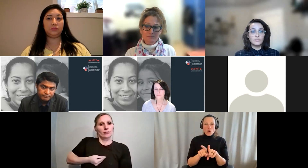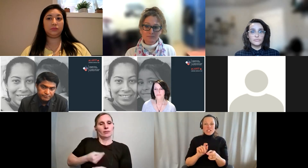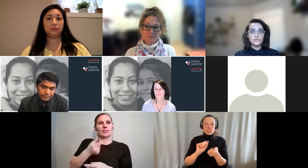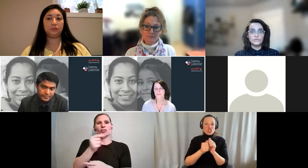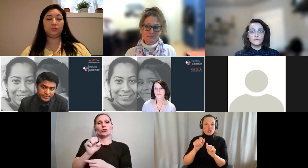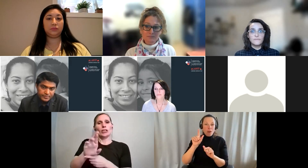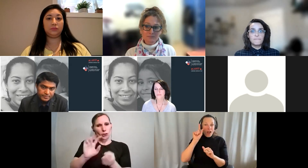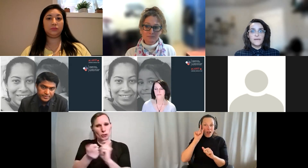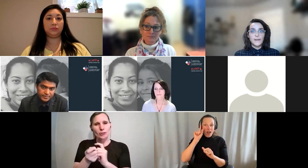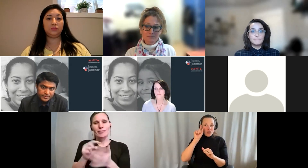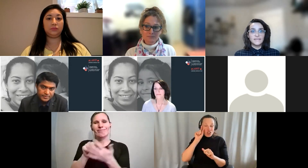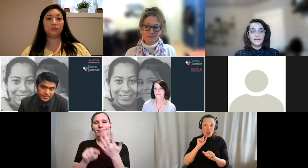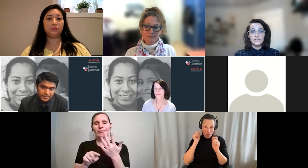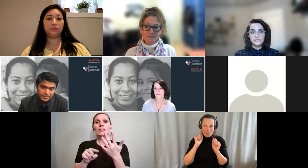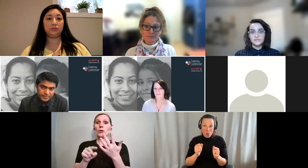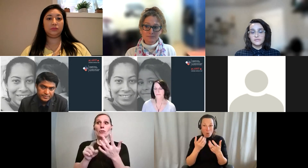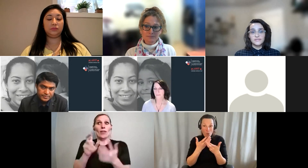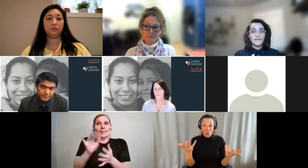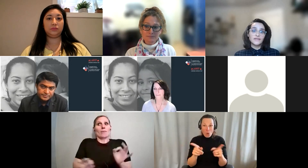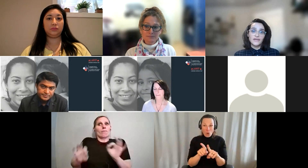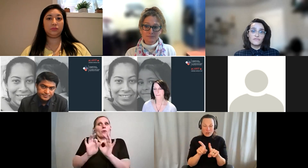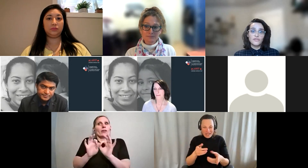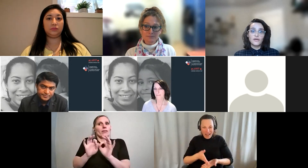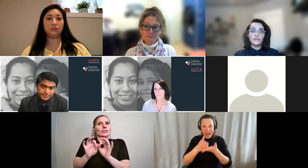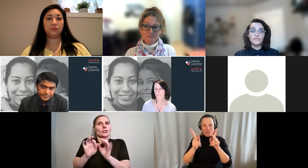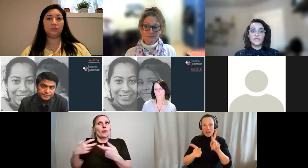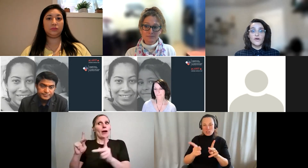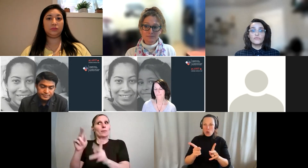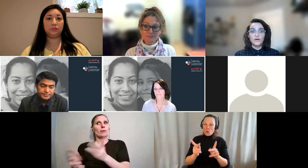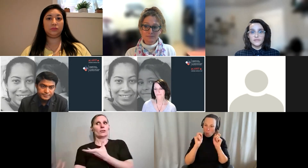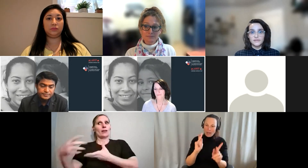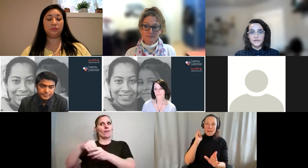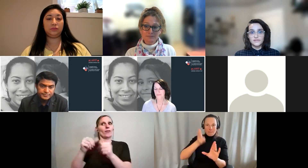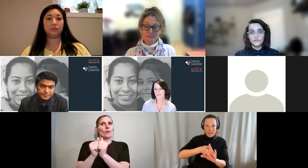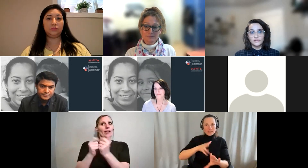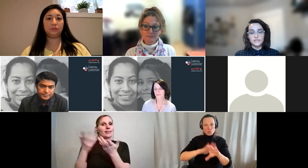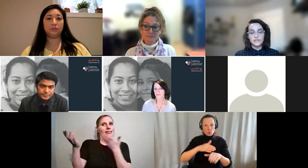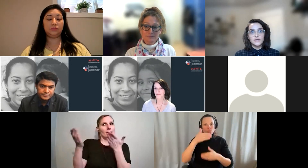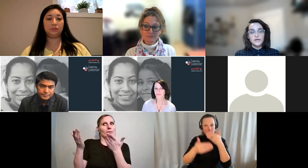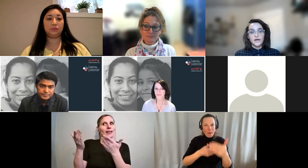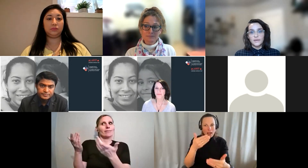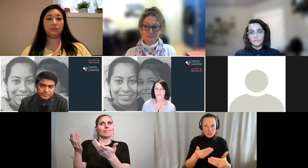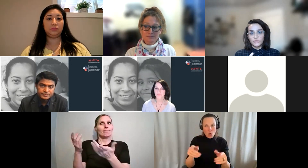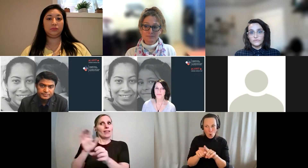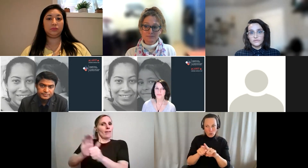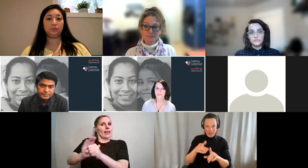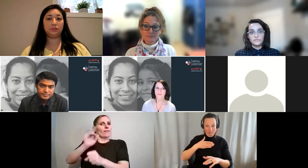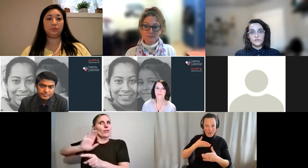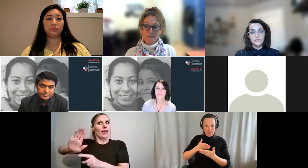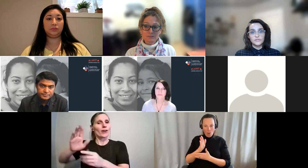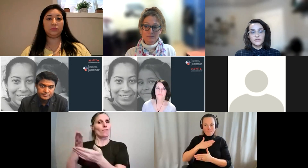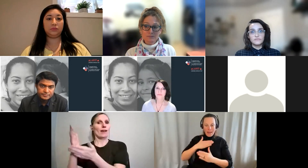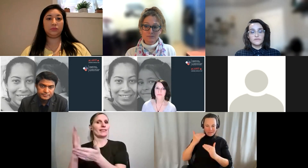qui vont permettre les gens de s'engager dans des systèmes et de protéger leurs propres droits et leur sécurité.